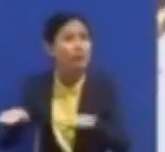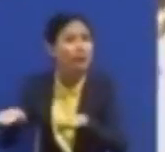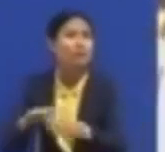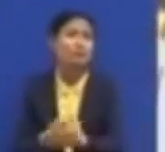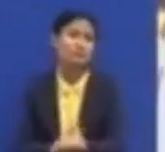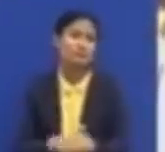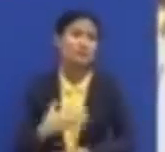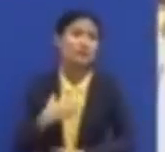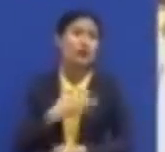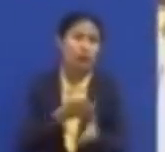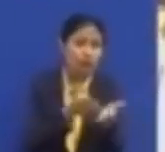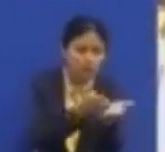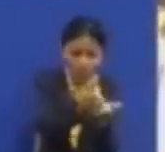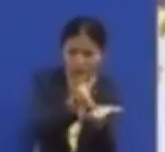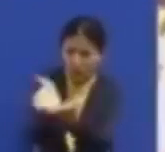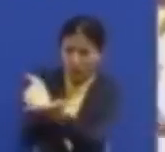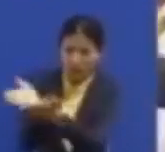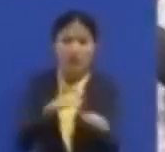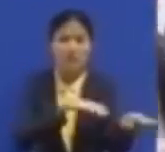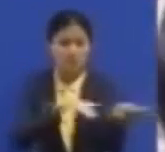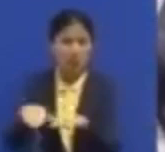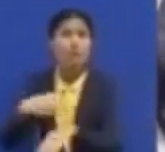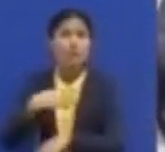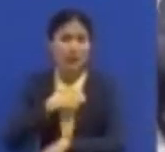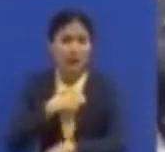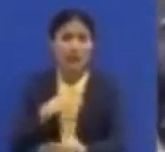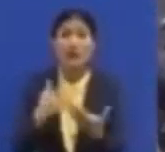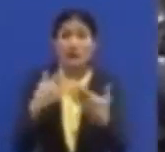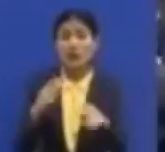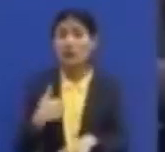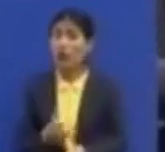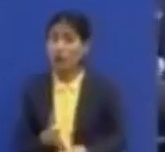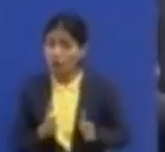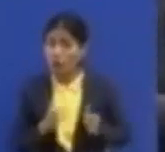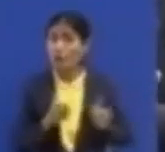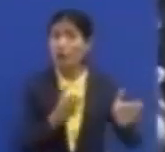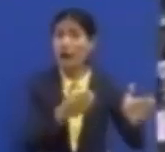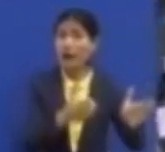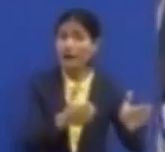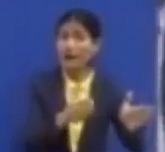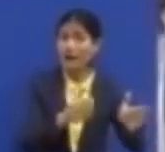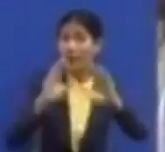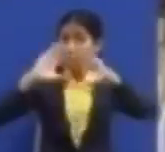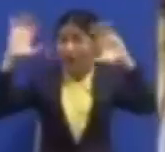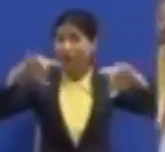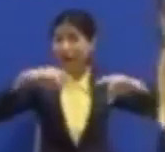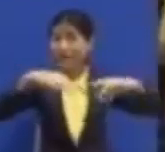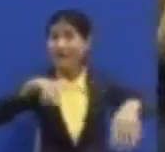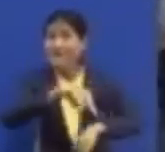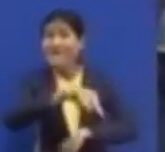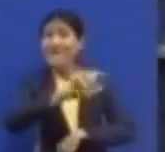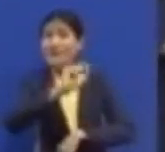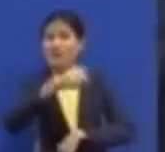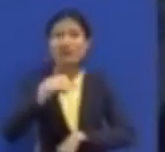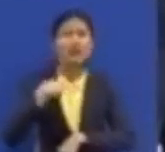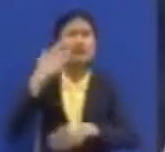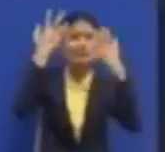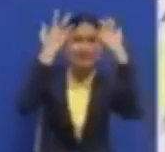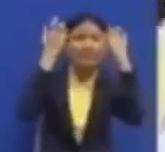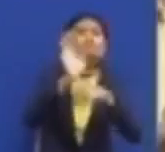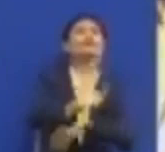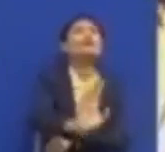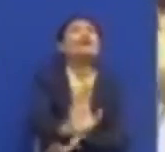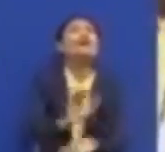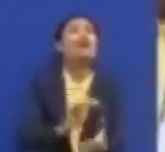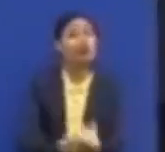ครับทางด้านซีกที่จะเป็นฝ่ายค้านก็ไม่ต้อง วิตกนะครับเพราะว่าควรจะให้โอก